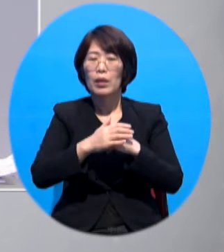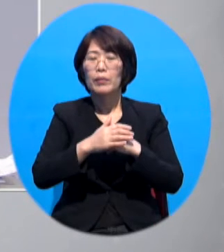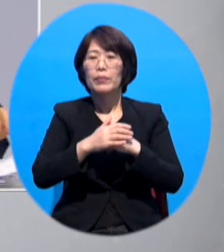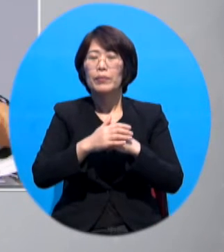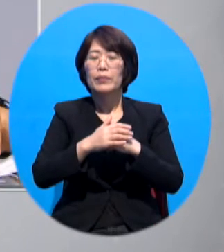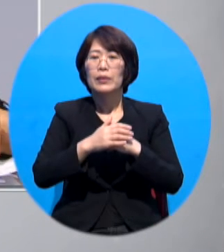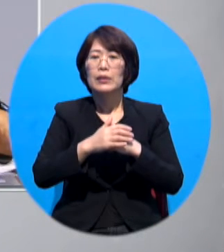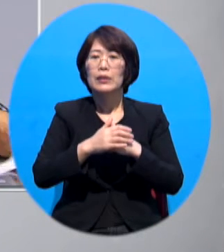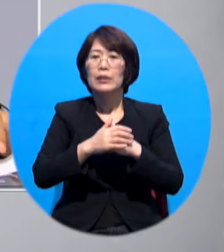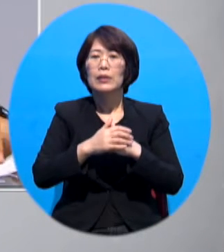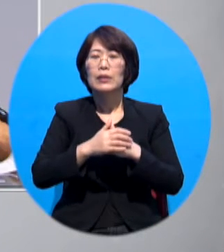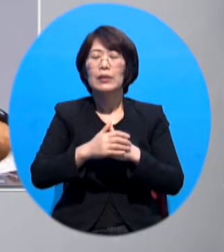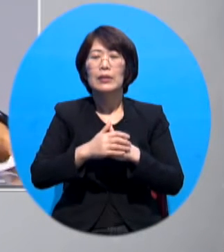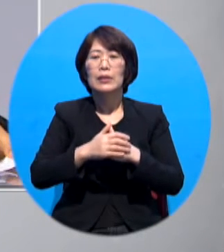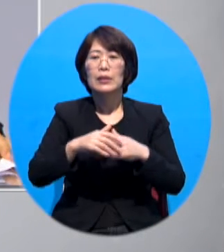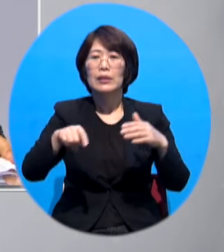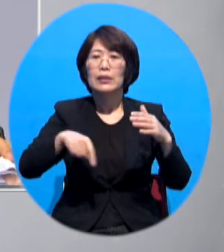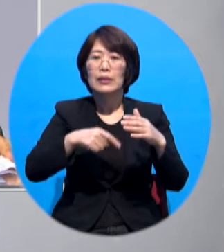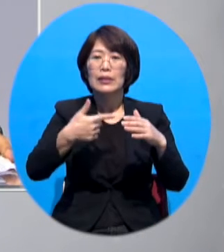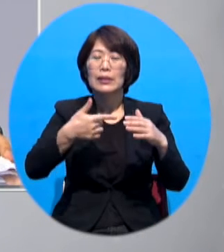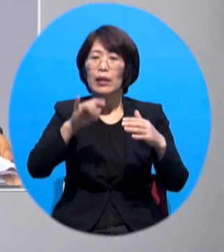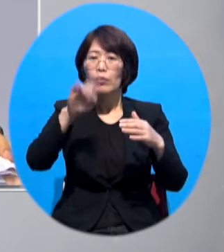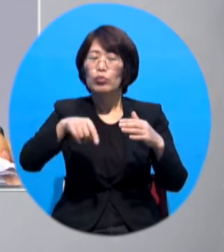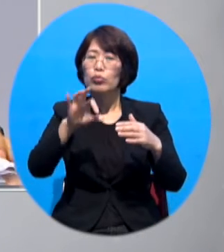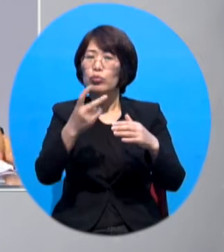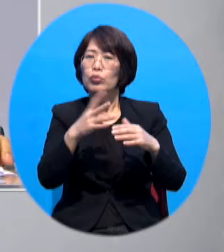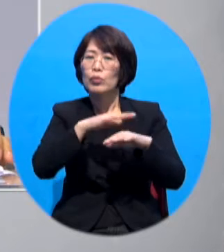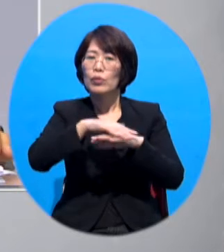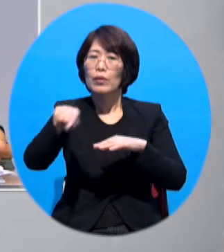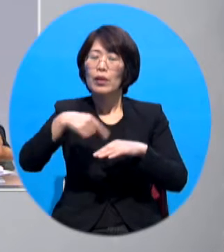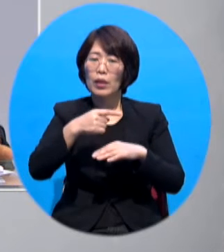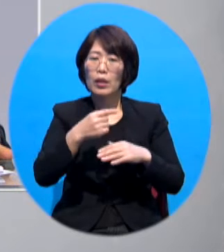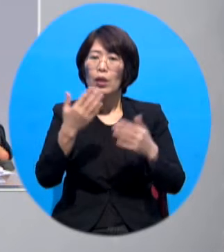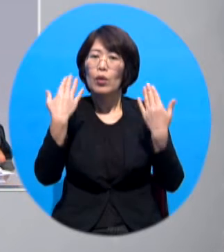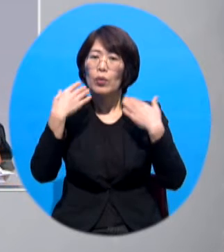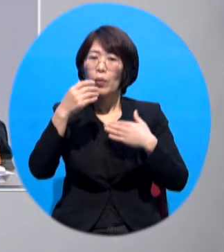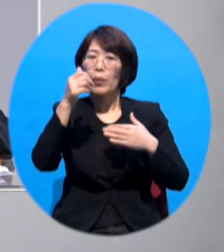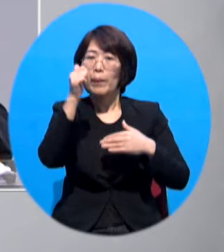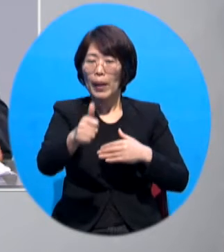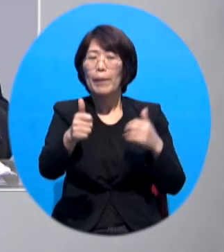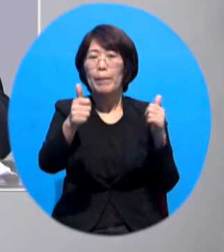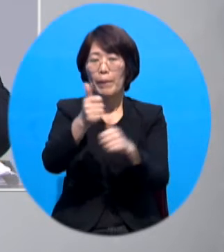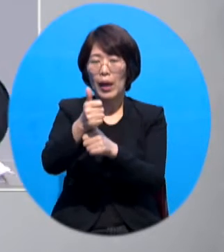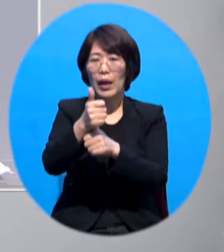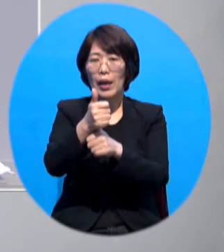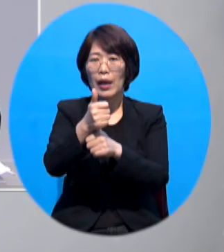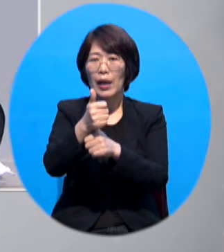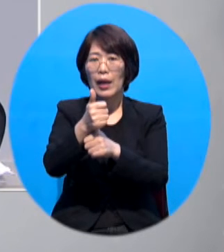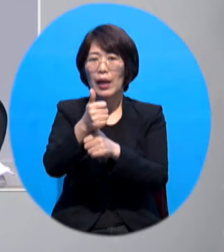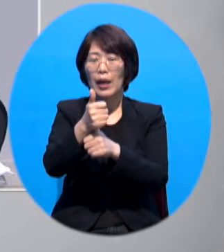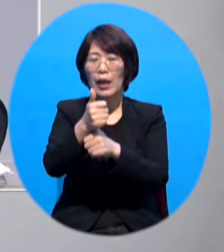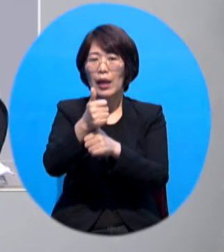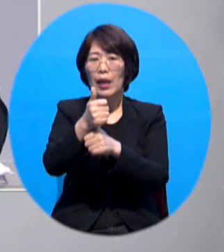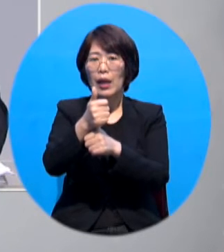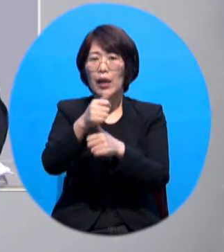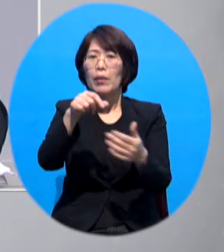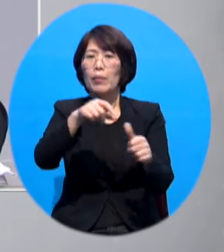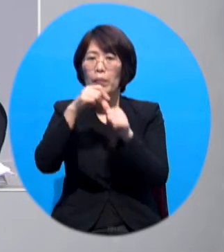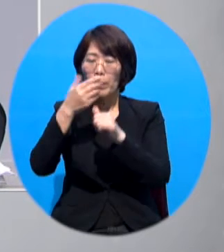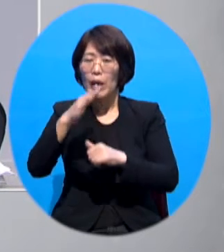확대하겠다 고 하셨습니다 근데 내 부영은 15년 경력 이면 교감 교장 자격 없이 교장의 이미 원은 것으로 제가 지침